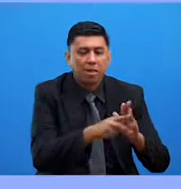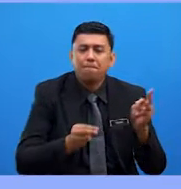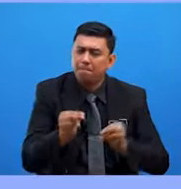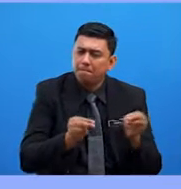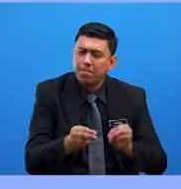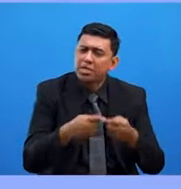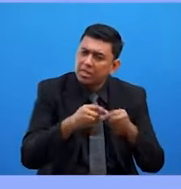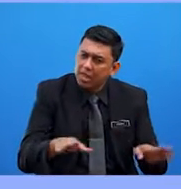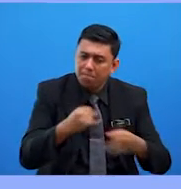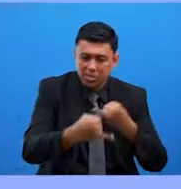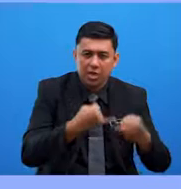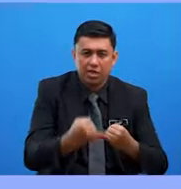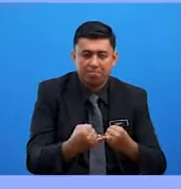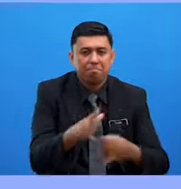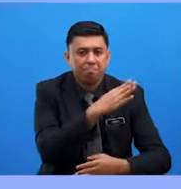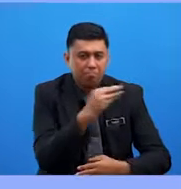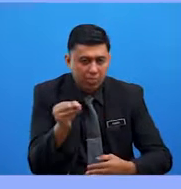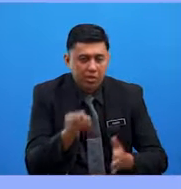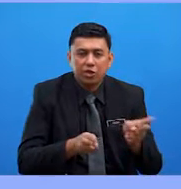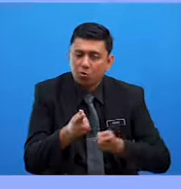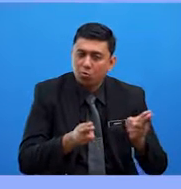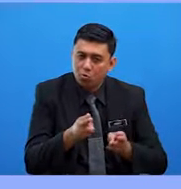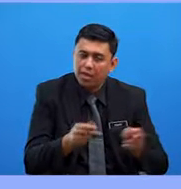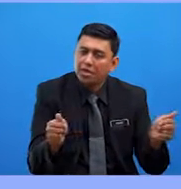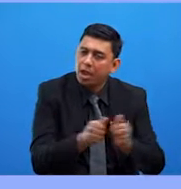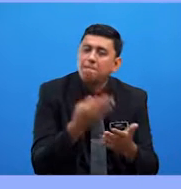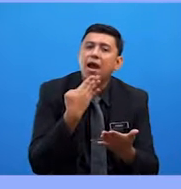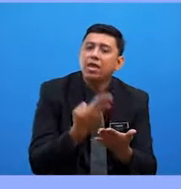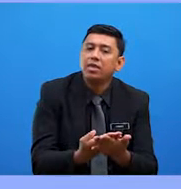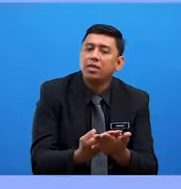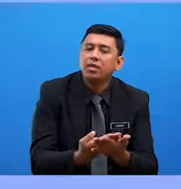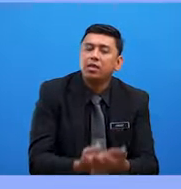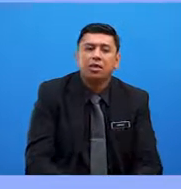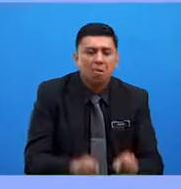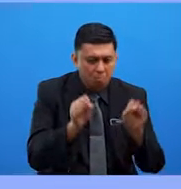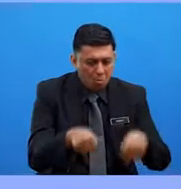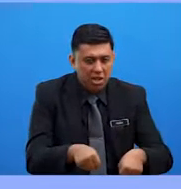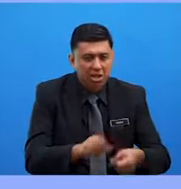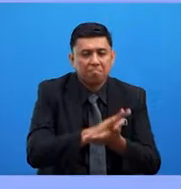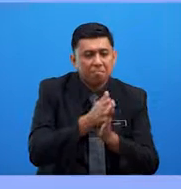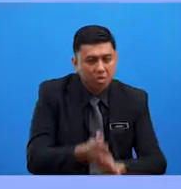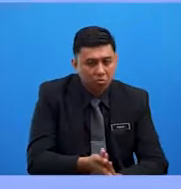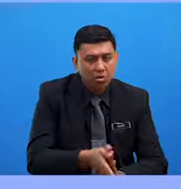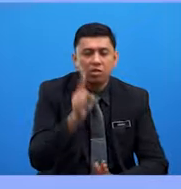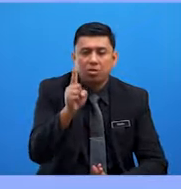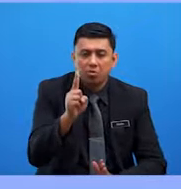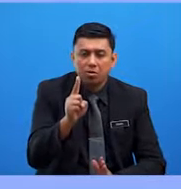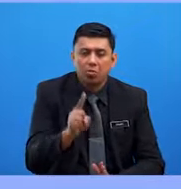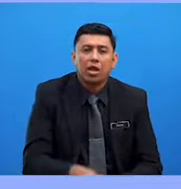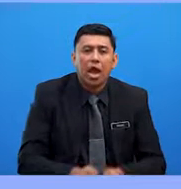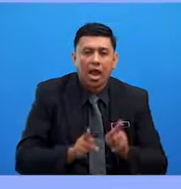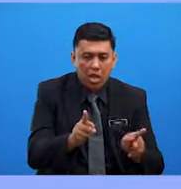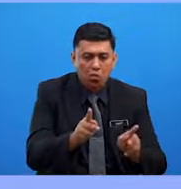perniagaan telah berjaya dan diuruskan dengan baik boleh dijadikan sebagai satu kayu